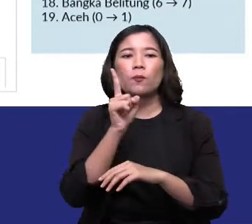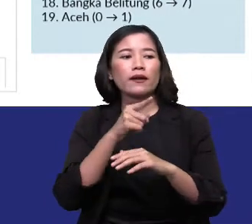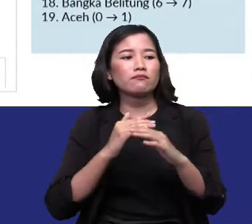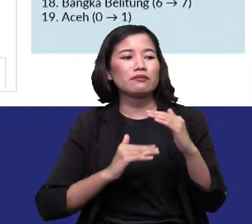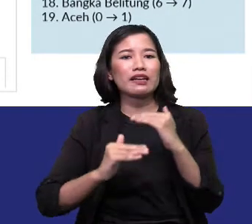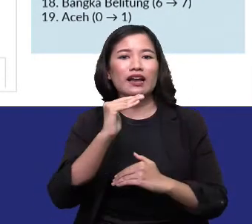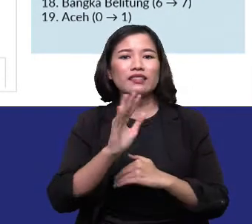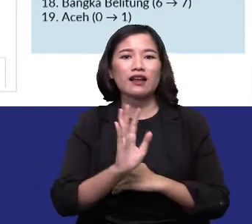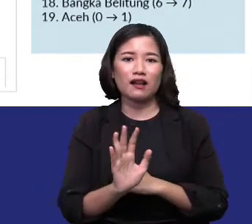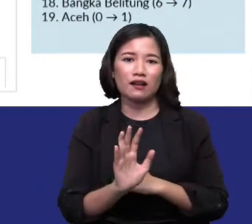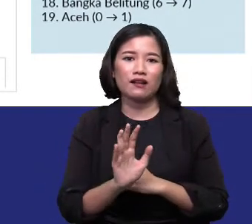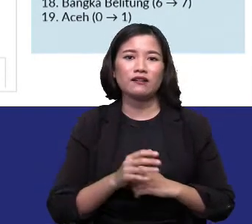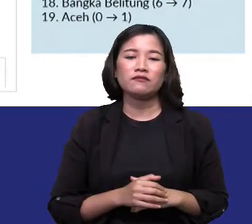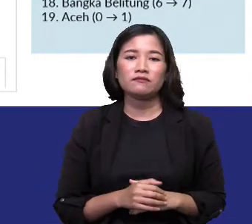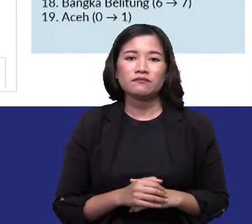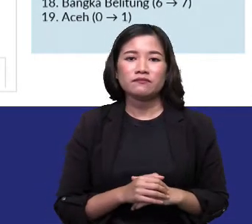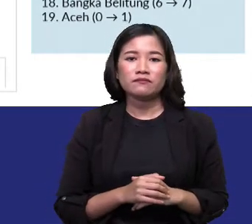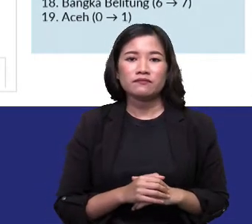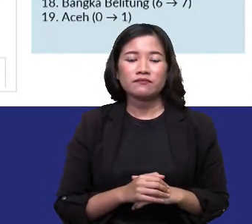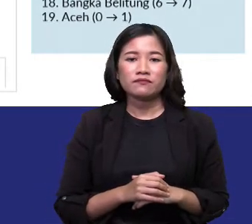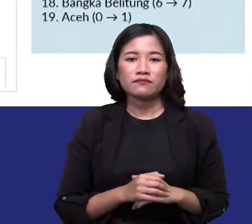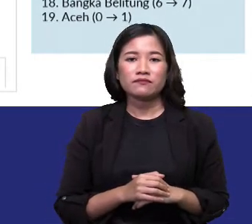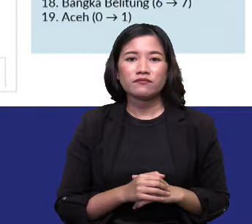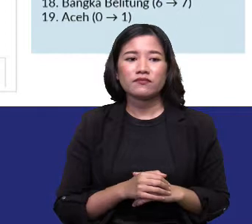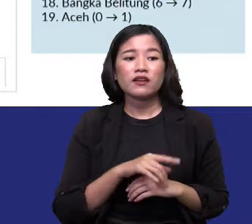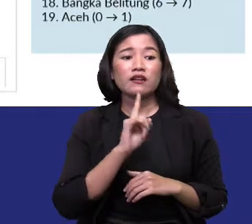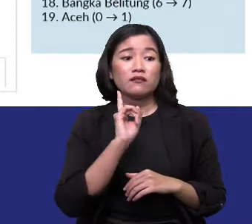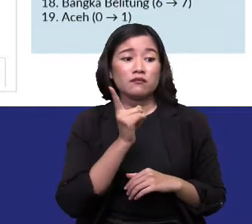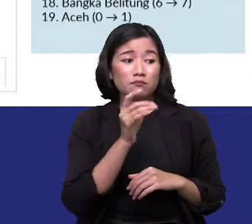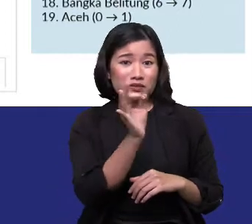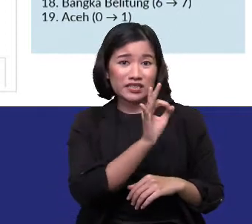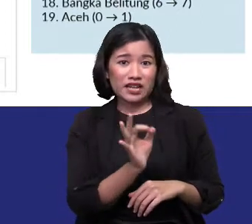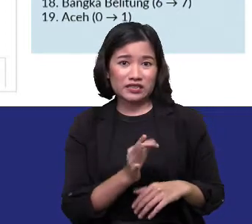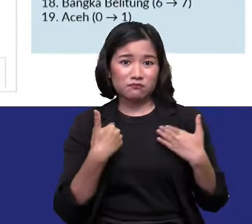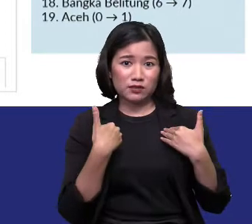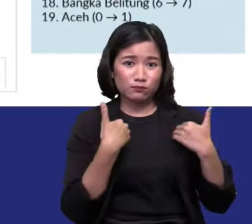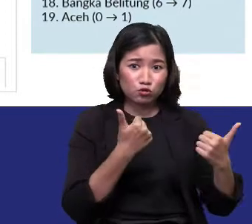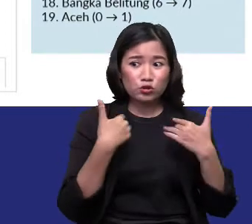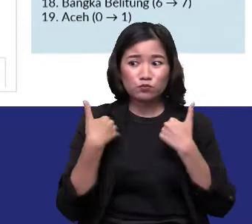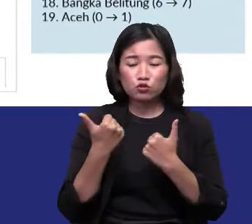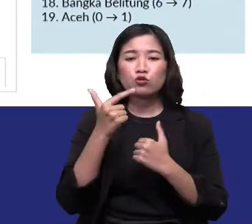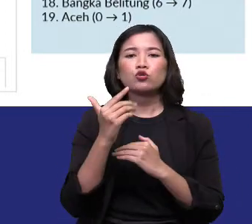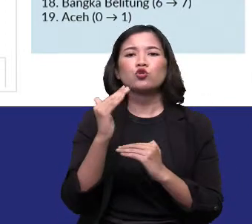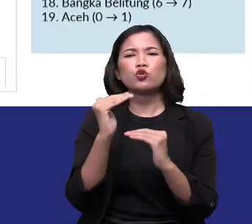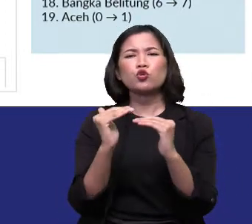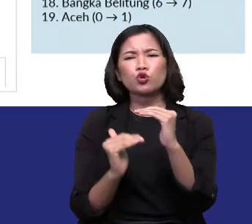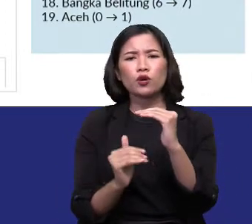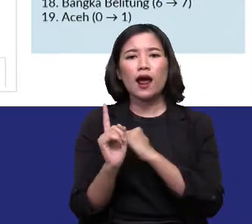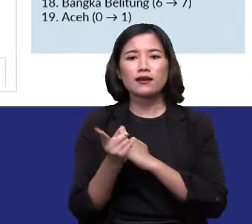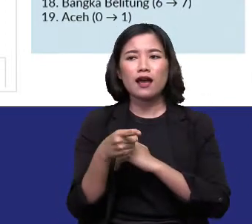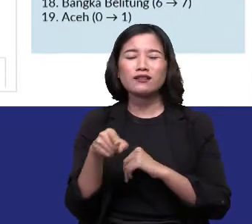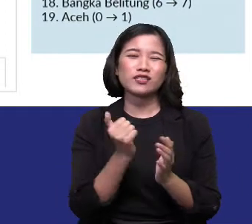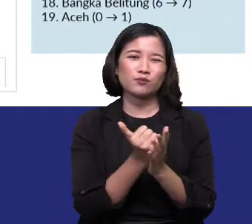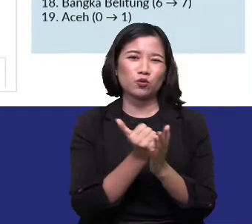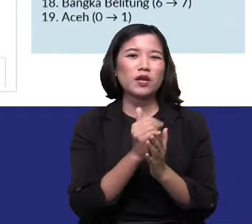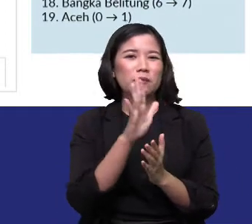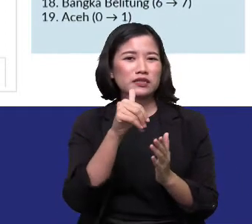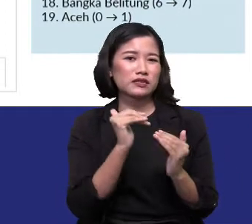bersamaan dengan ini persentase kesembuhan juga terlihat mengalami sedikit penurunan meskipun masih tinggi angkanya